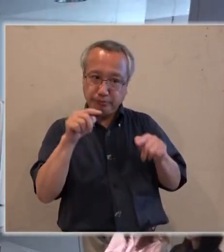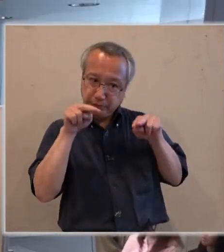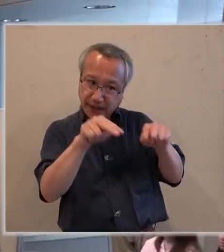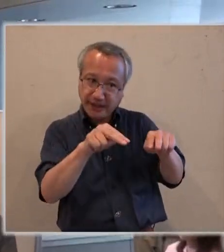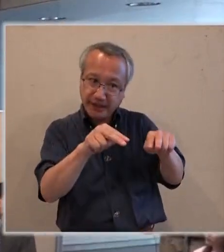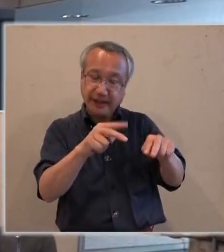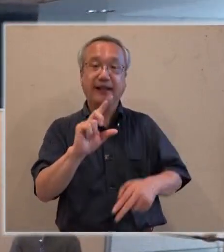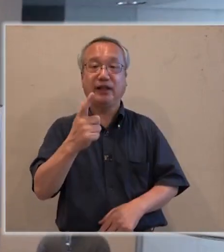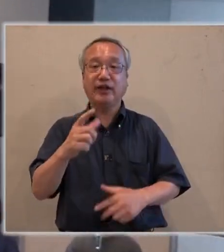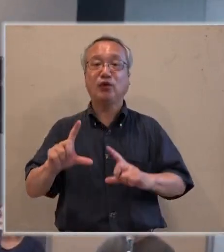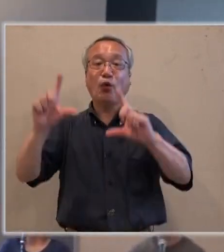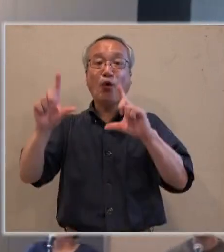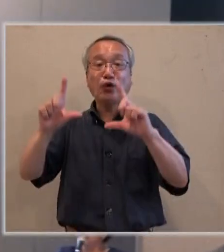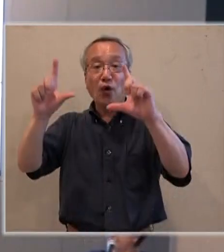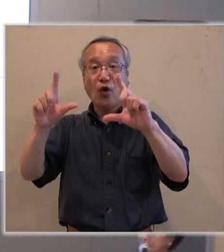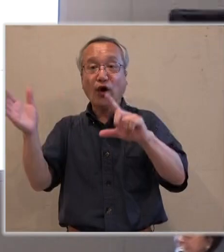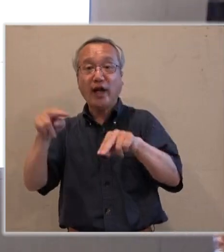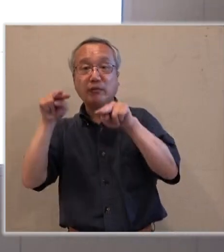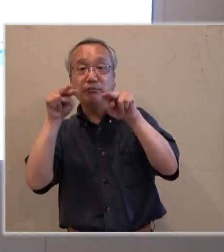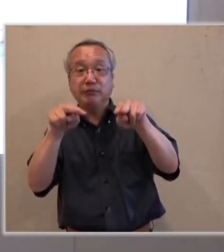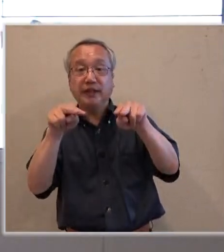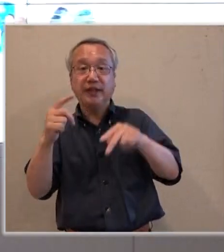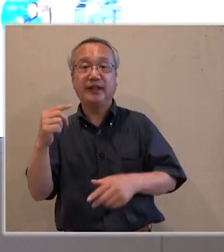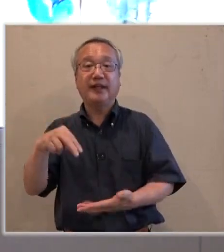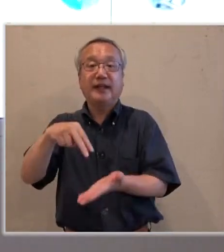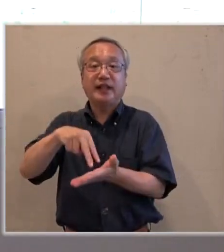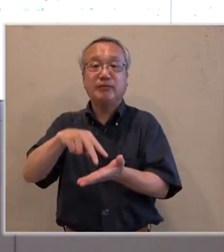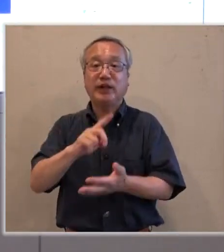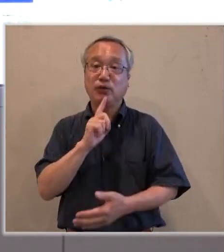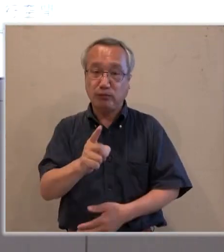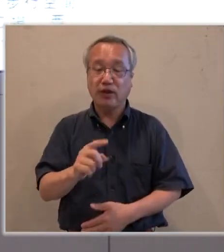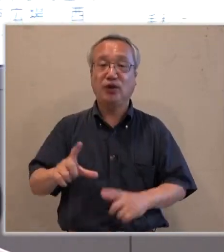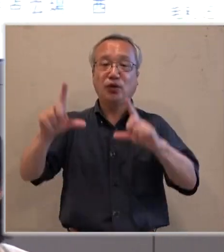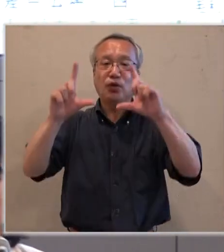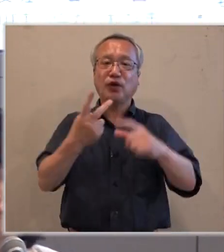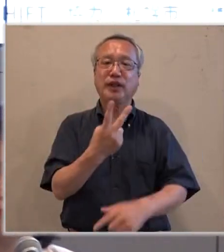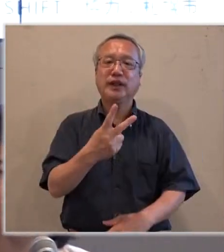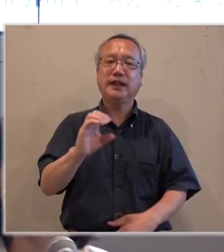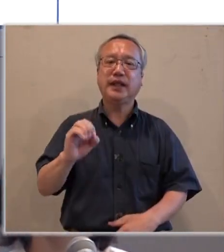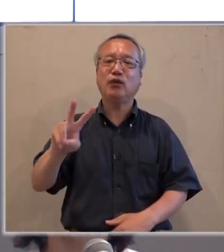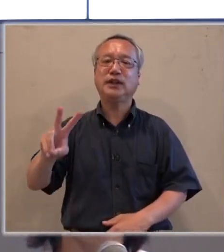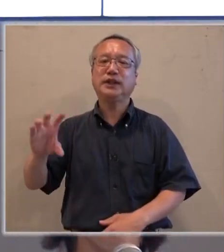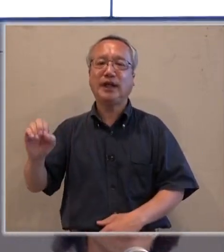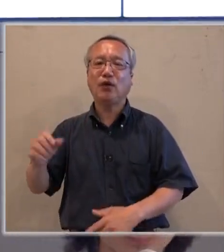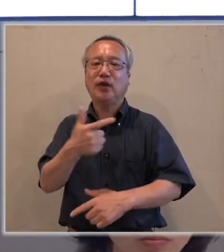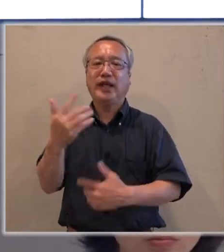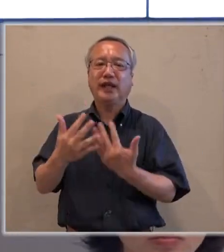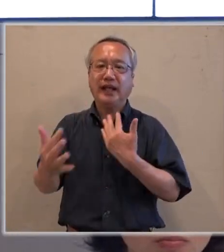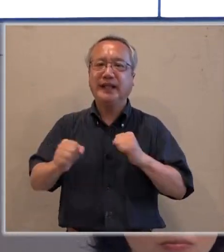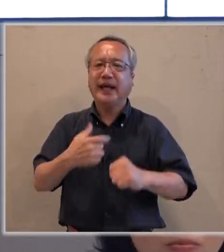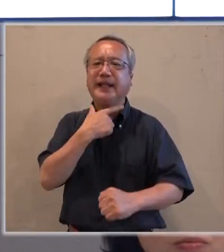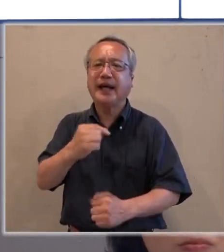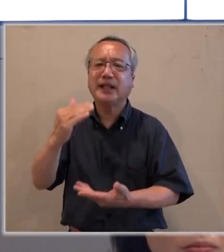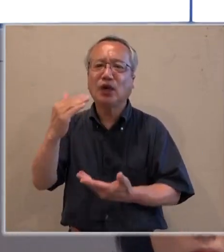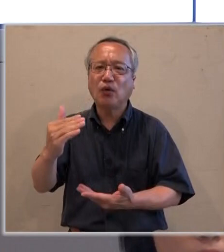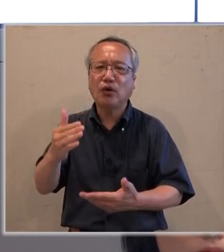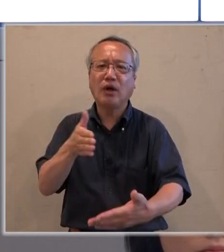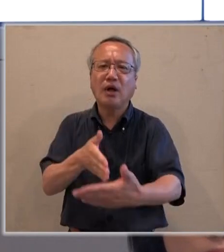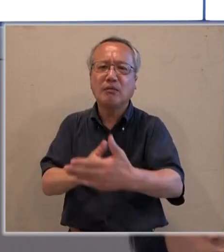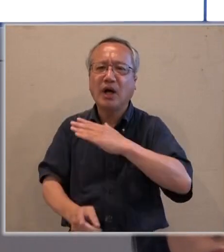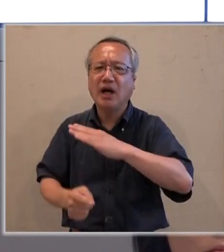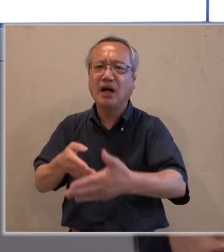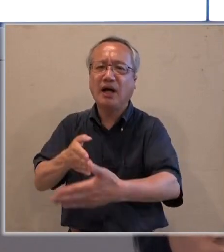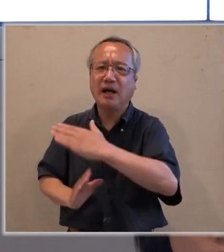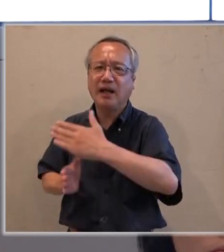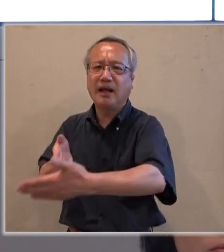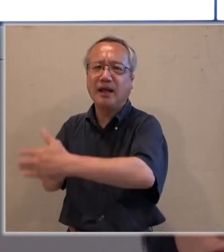線で少し申し上げますと、実は東京2020大会って、やりたかったこと結構できてないんですよね。結構たくさん長い